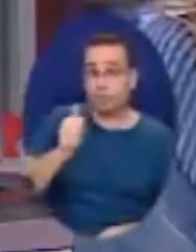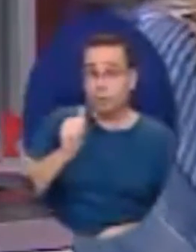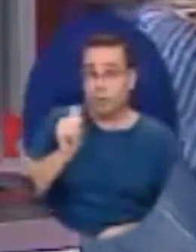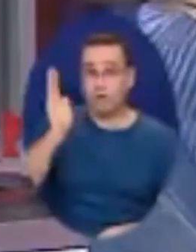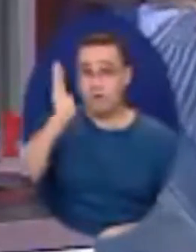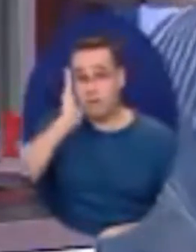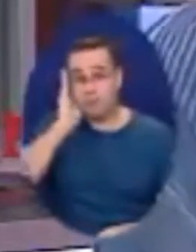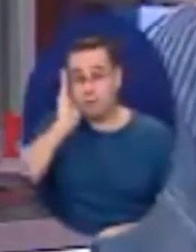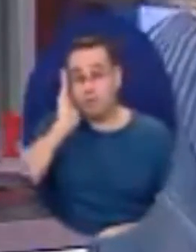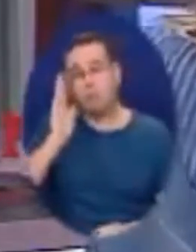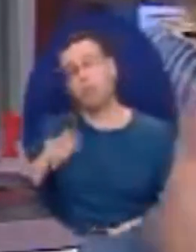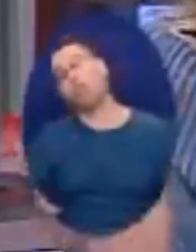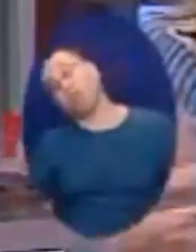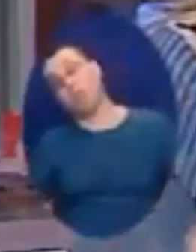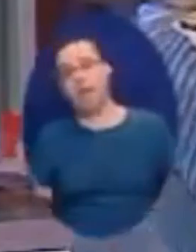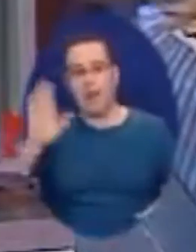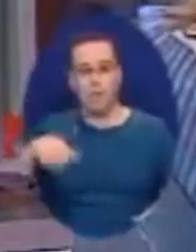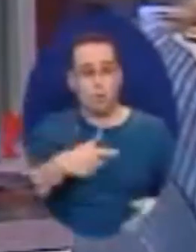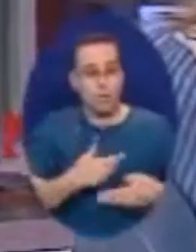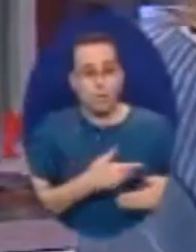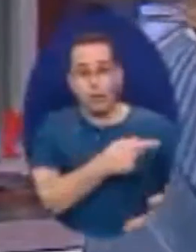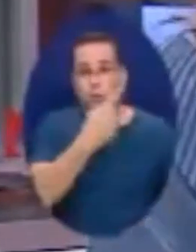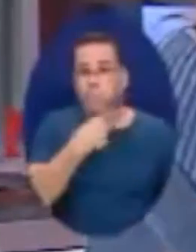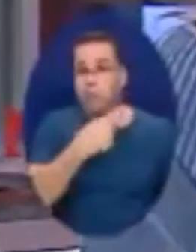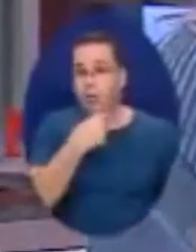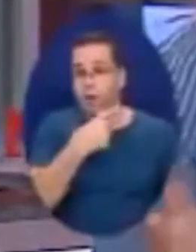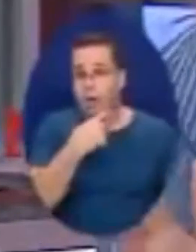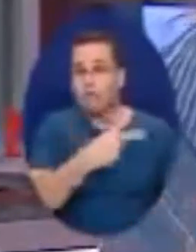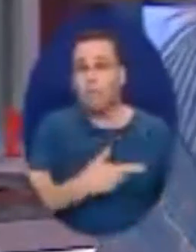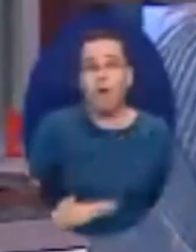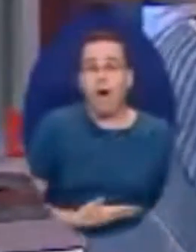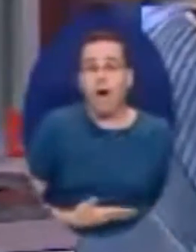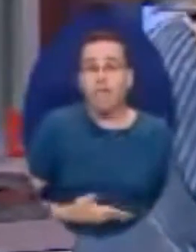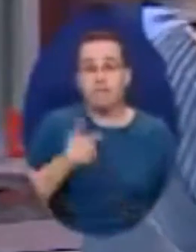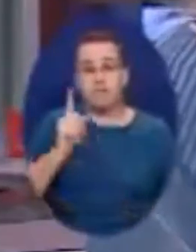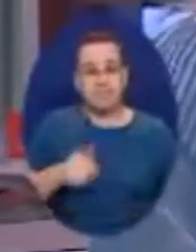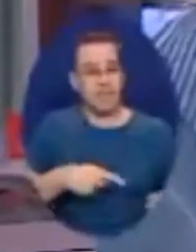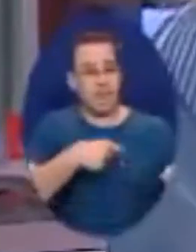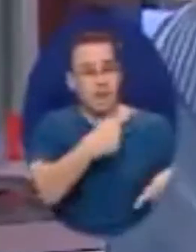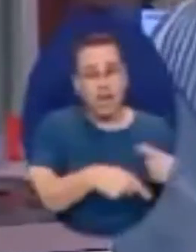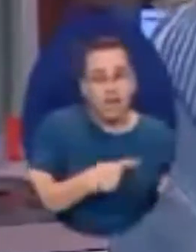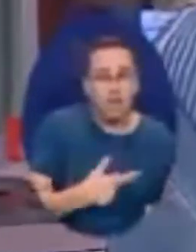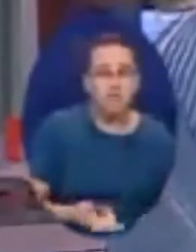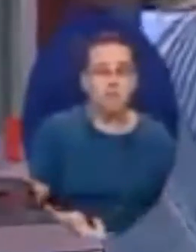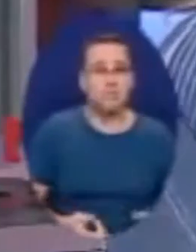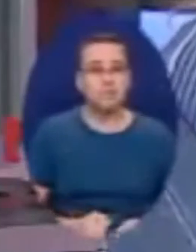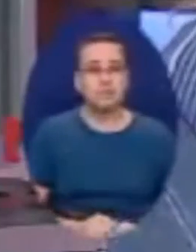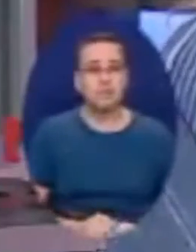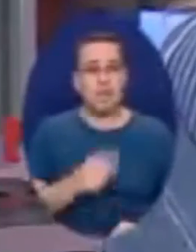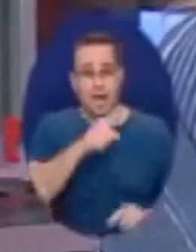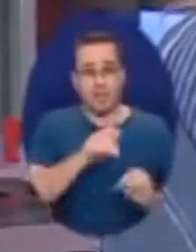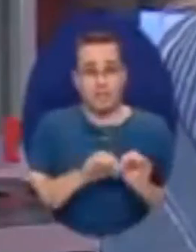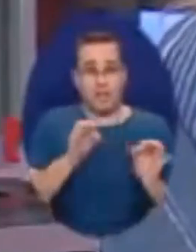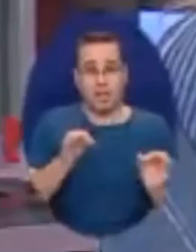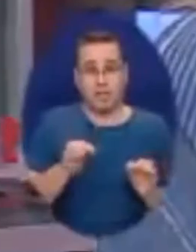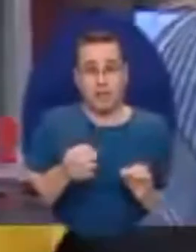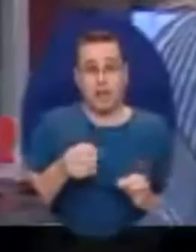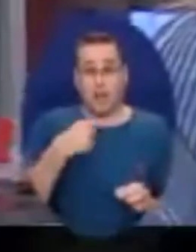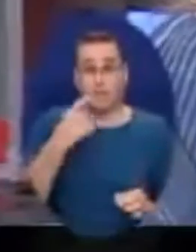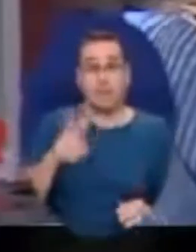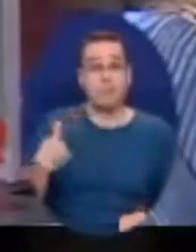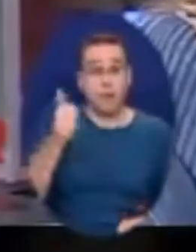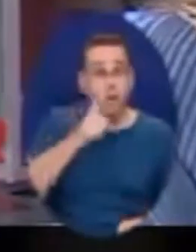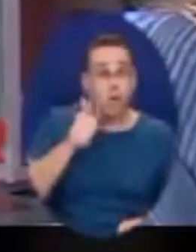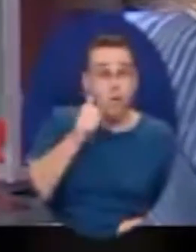ולישון ונשפכת למרות שהתינוק בוכה? והוא רעב וצריך להחליף לו, והיא... והתחלת מקודם להגיד לפני שקטעתי אותך, אם זה כל